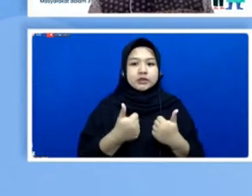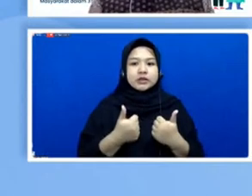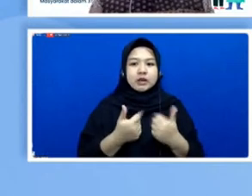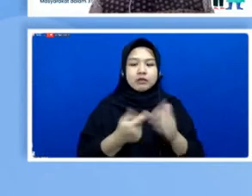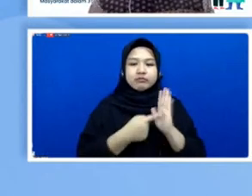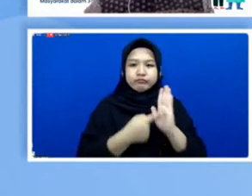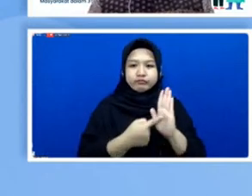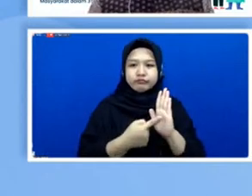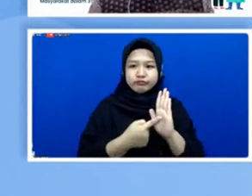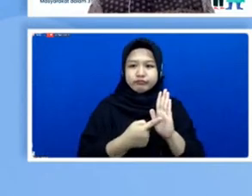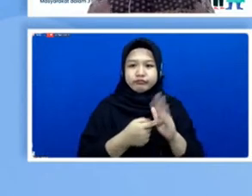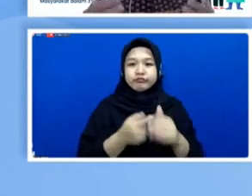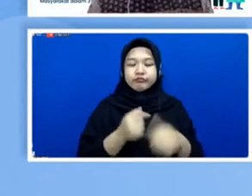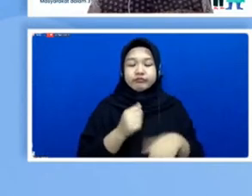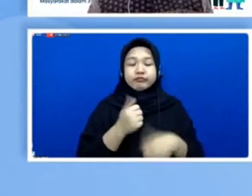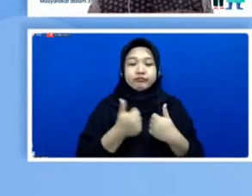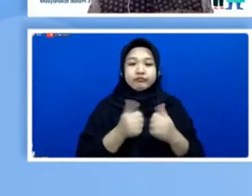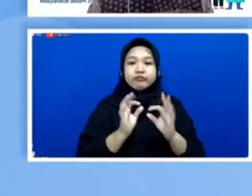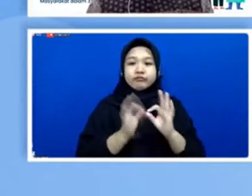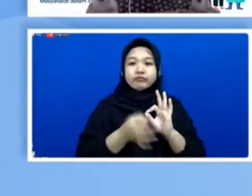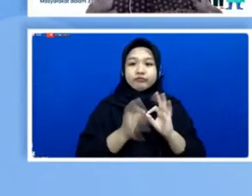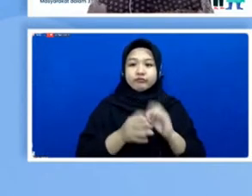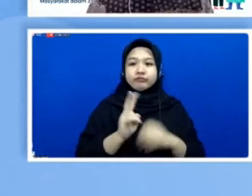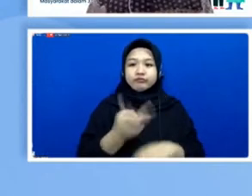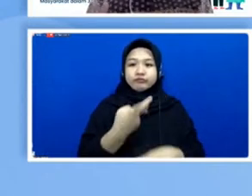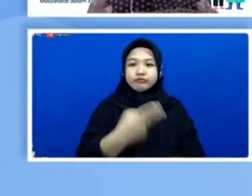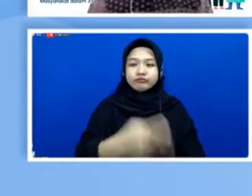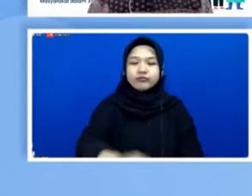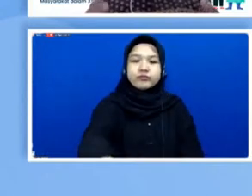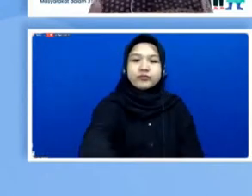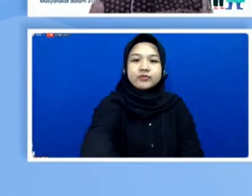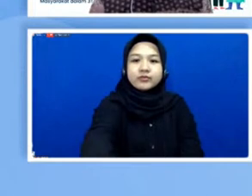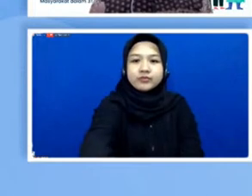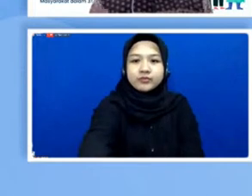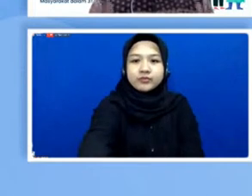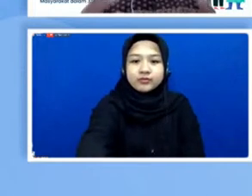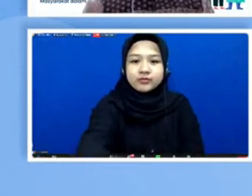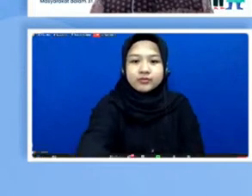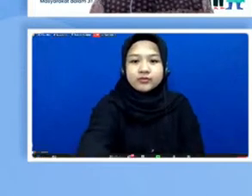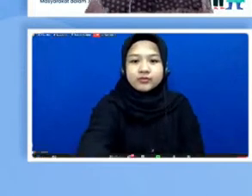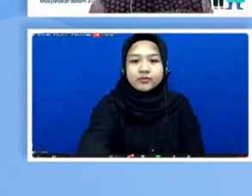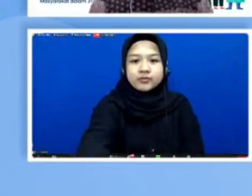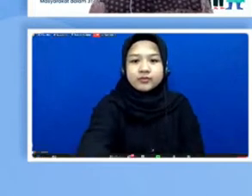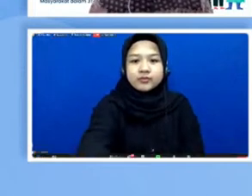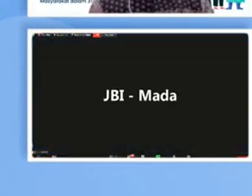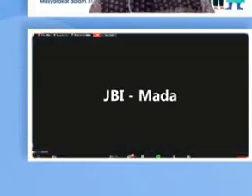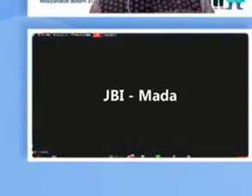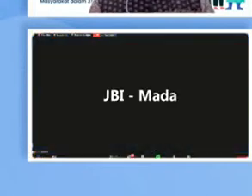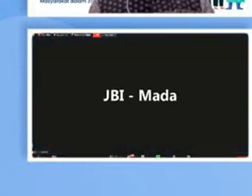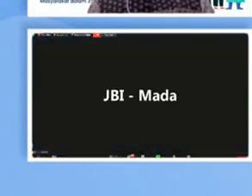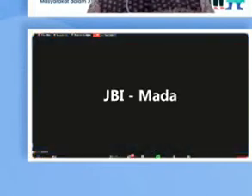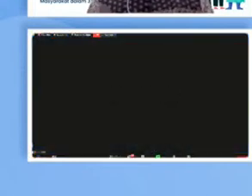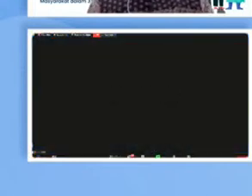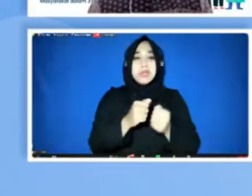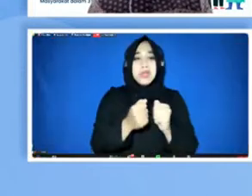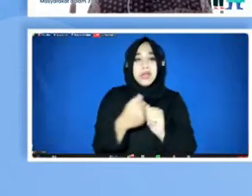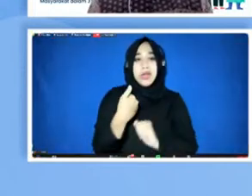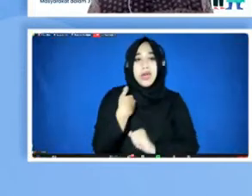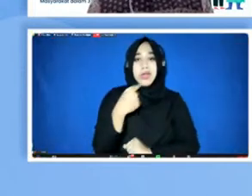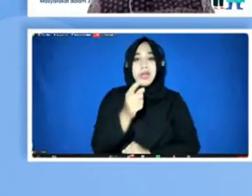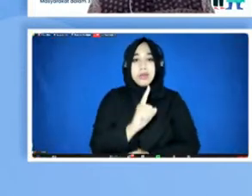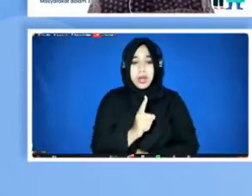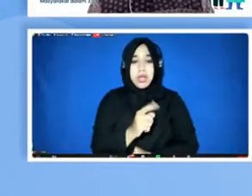menampilkan kinerja FASCAS di level teknis dalam sebuah dashboard, pemerintah daerah bisa lebih mudah melihat masalahnya ada di mana. Masalahnya